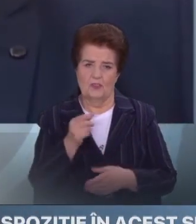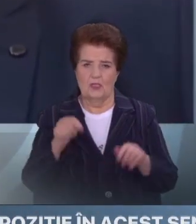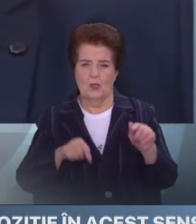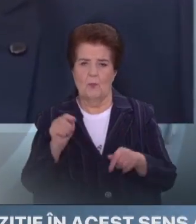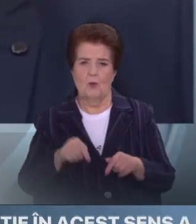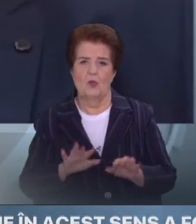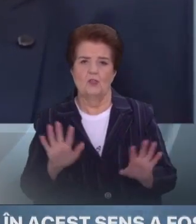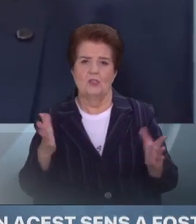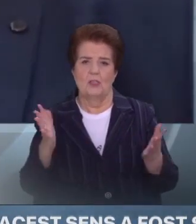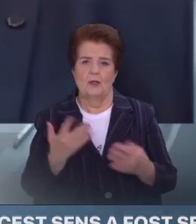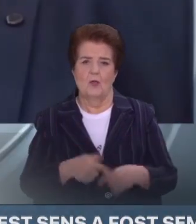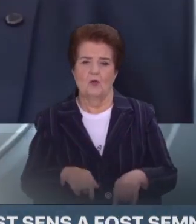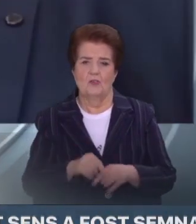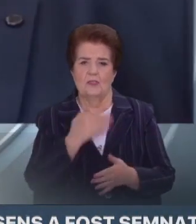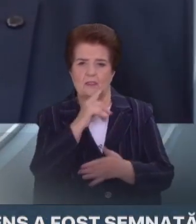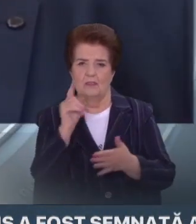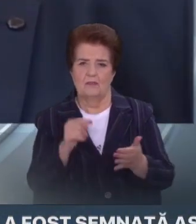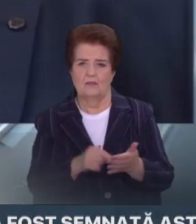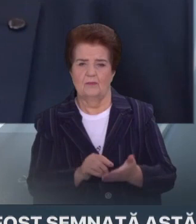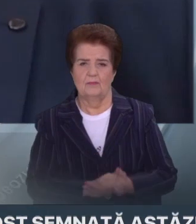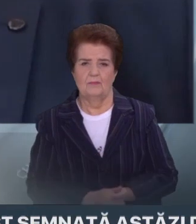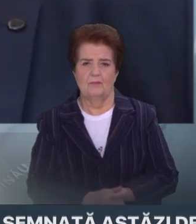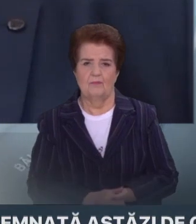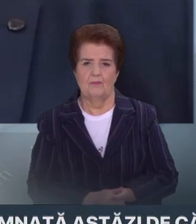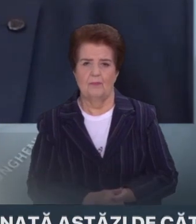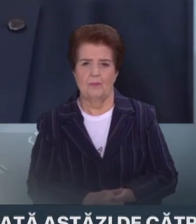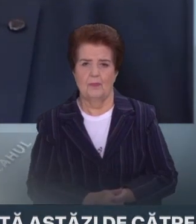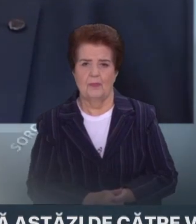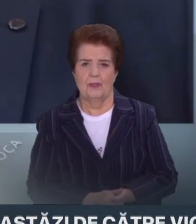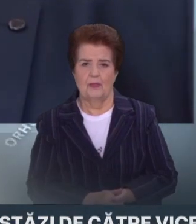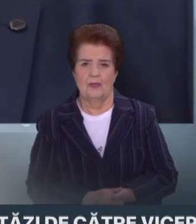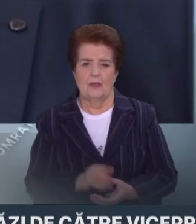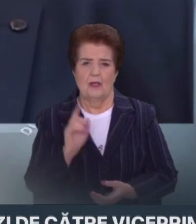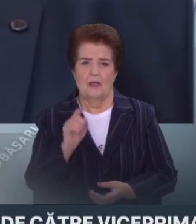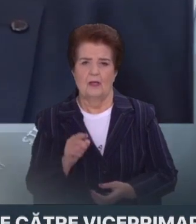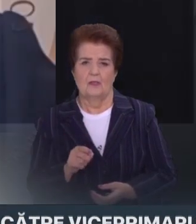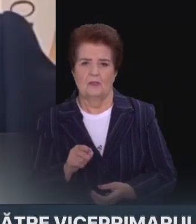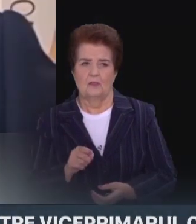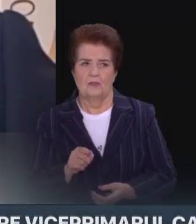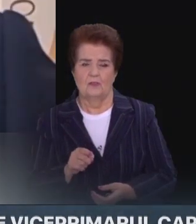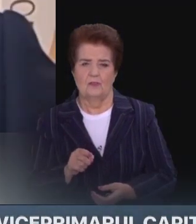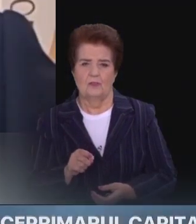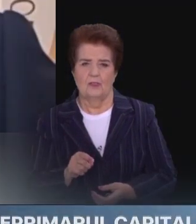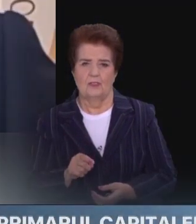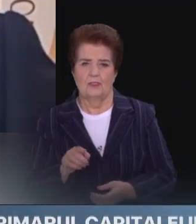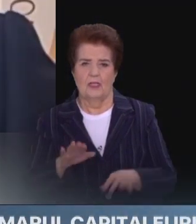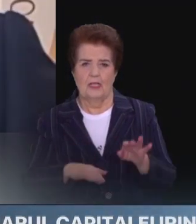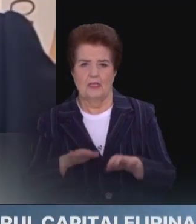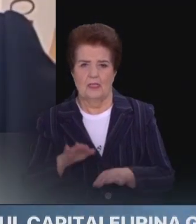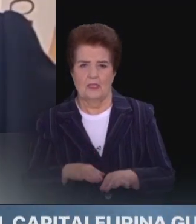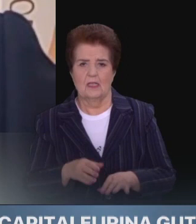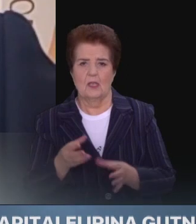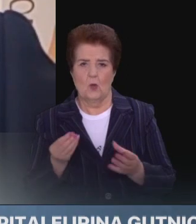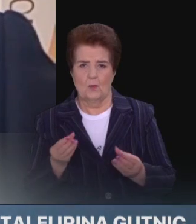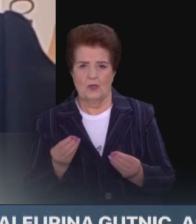poate întâmpla cu acea sămânță care este pusă acum în pământ? Sigur că atunci când lipsește cantitatea suficientă de